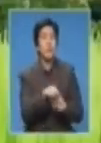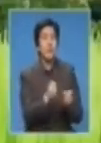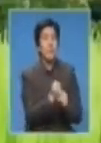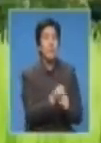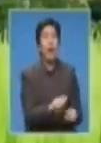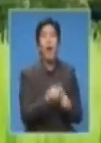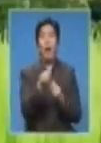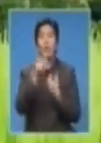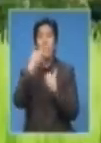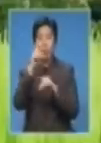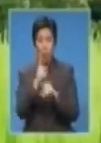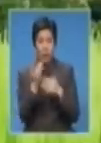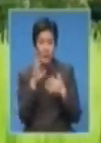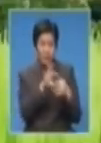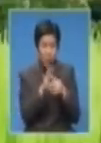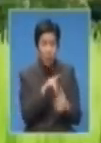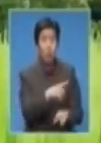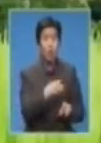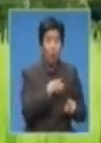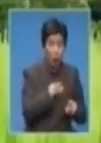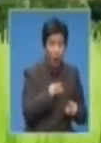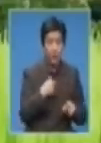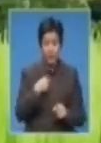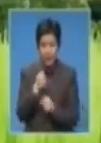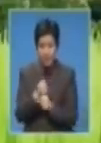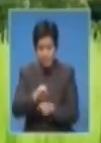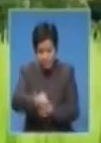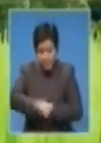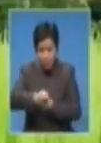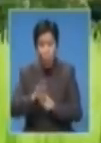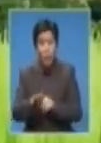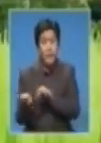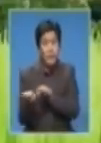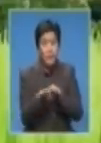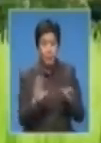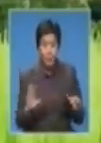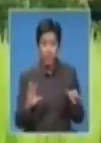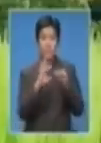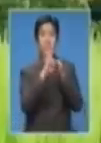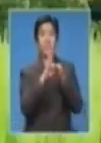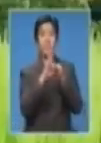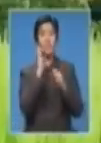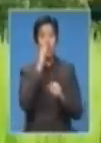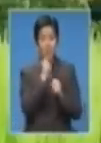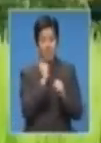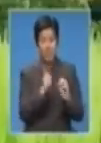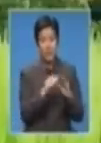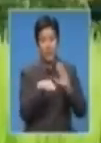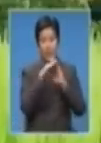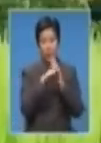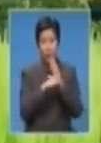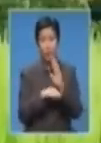เออร์เนี่ยต้องทำให้มันสอดคล้องกับดีมานด์ที่มีทั้งในและนอกประเทศถ้ากำหนดหัวท้ายไว้อย่างนี้ตรงกลางก็เป็นกระบวนการกระบวน